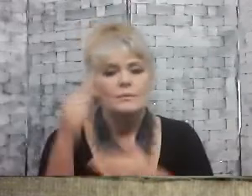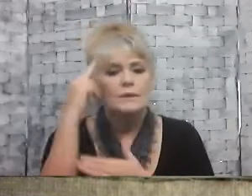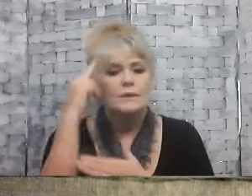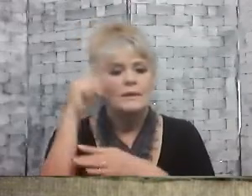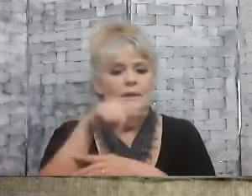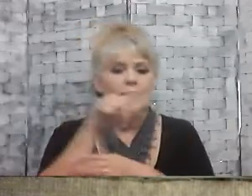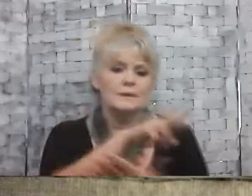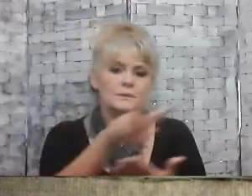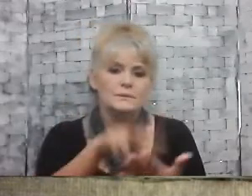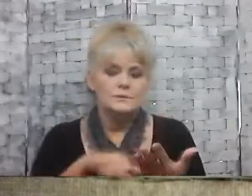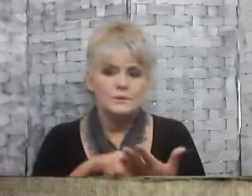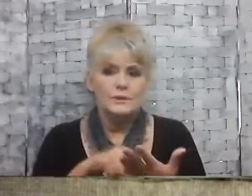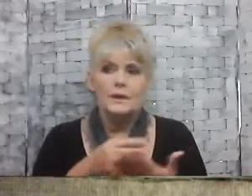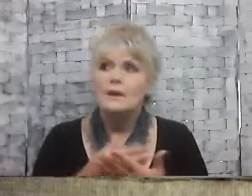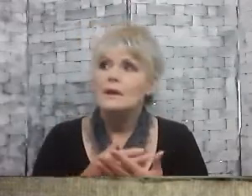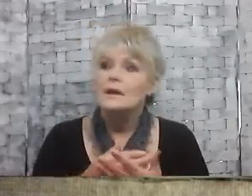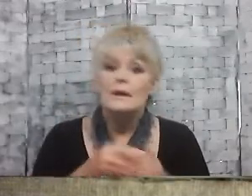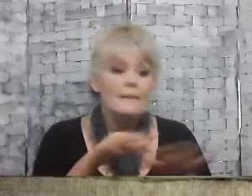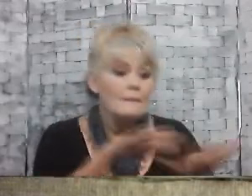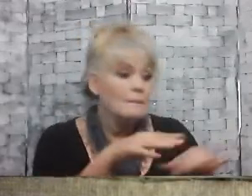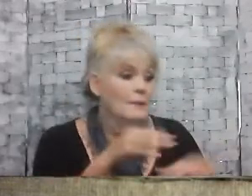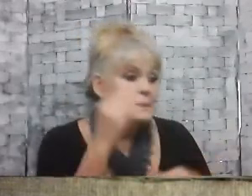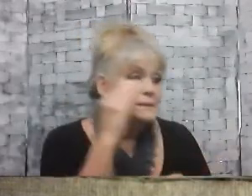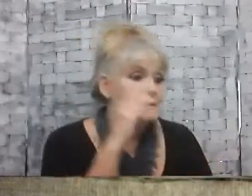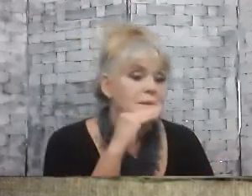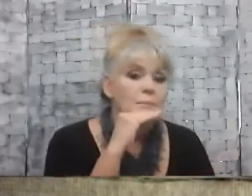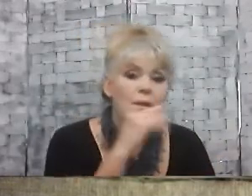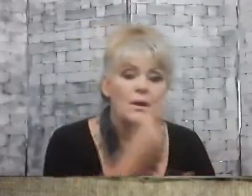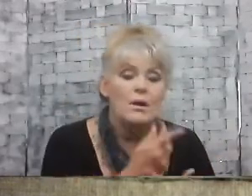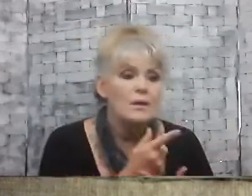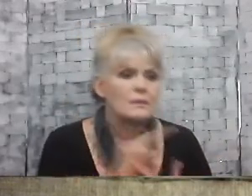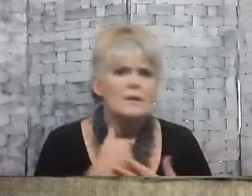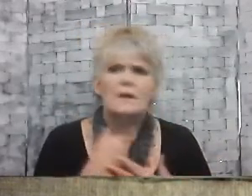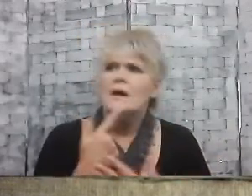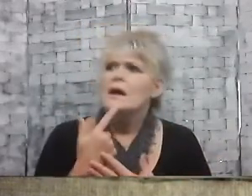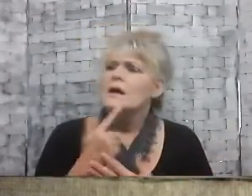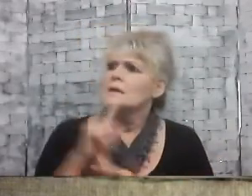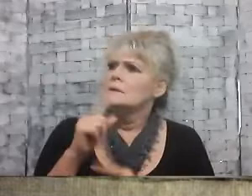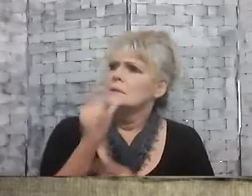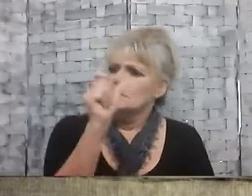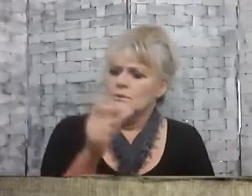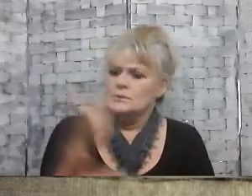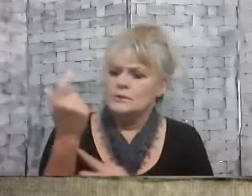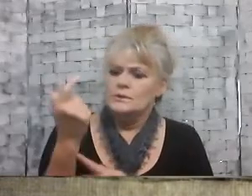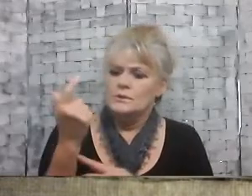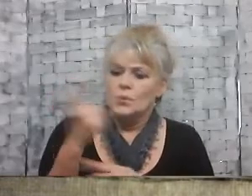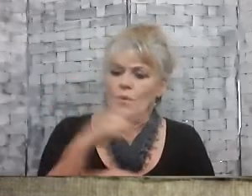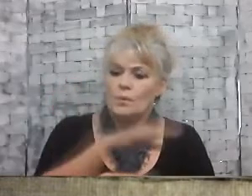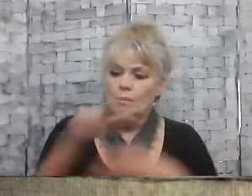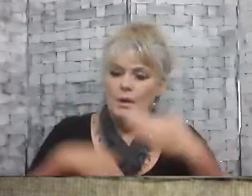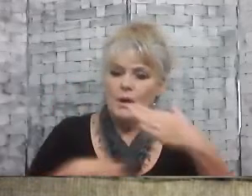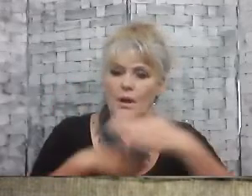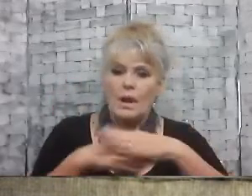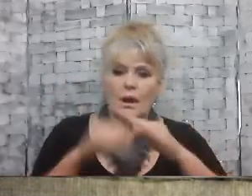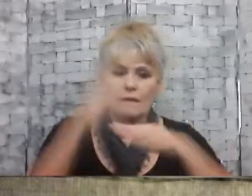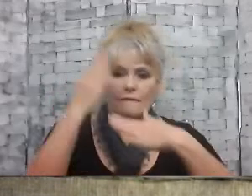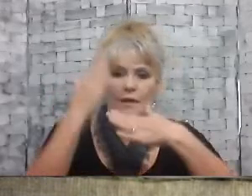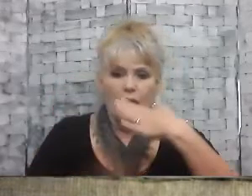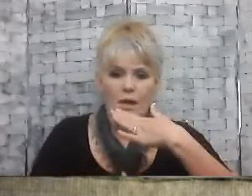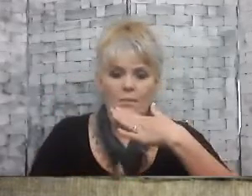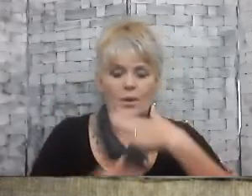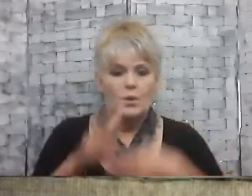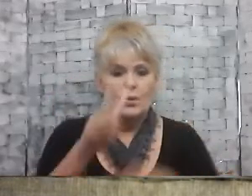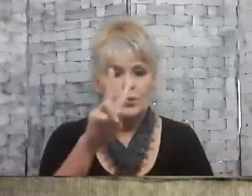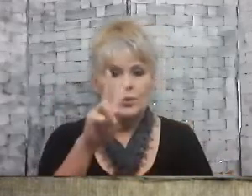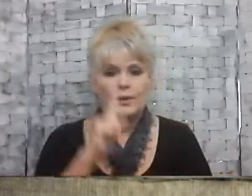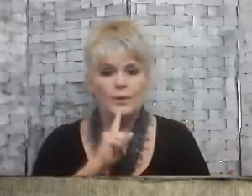want ek hoor hoe baie mense oor Jesus praat. As iemand wat iets kom klaarmaak 2000 jaar terug, hy dit